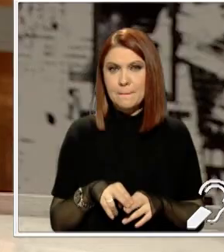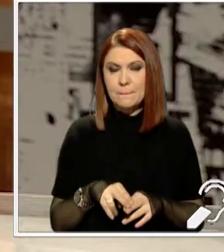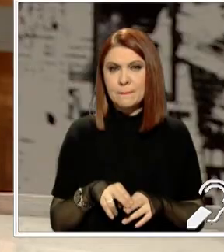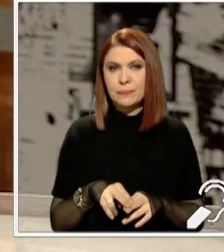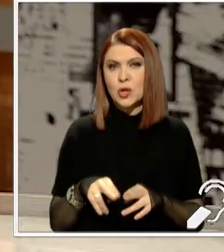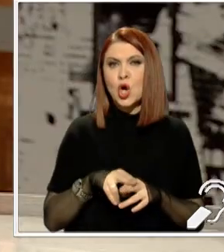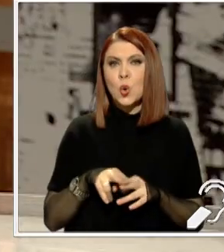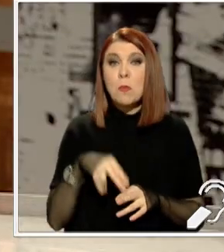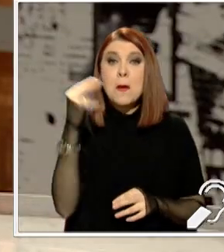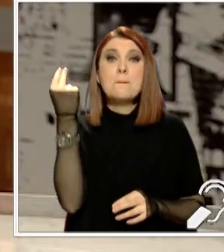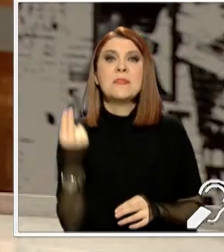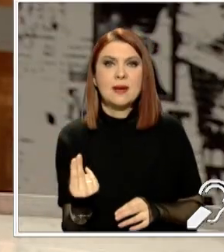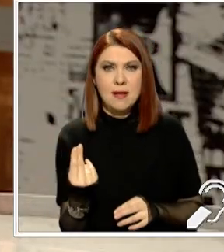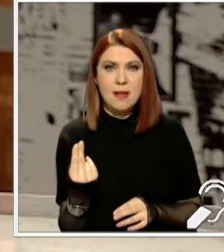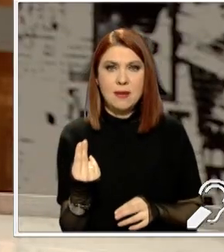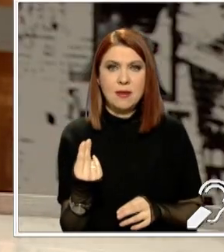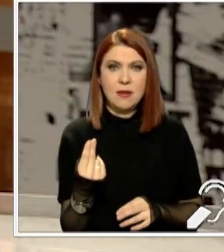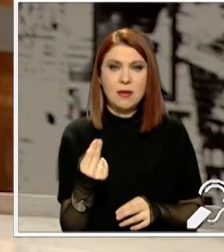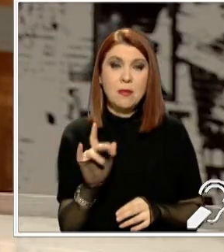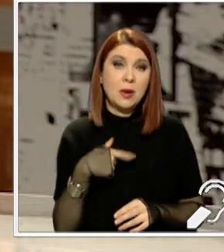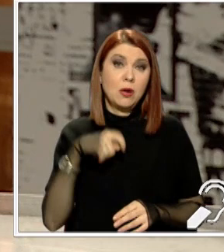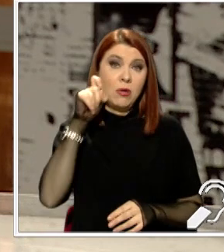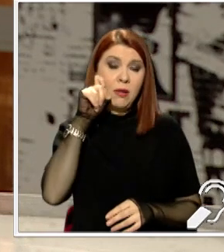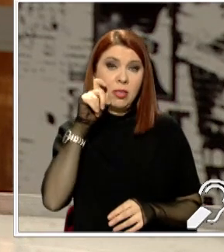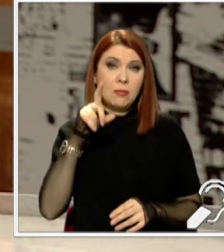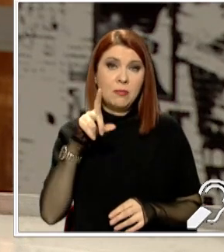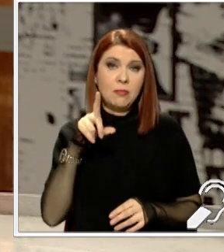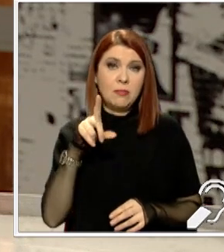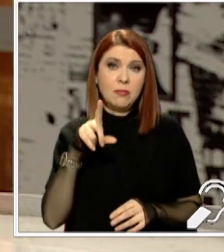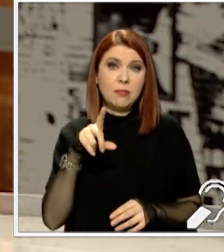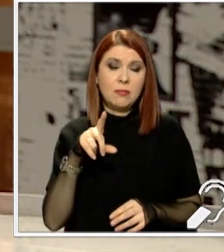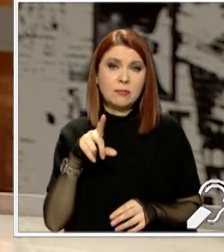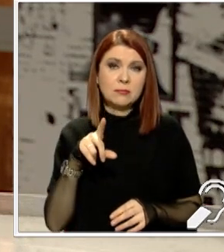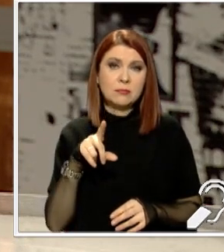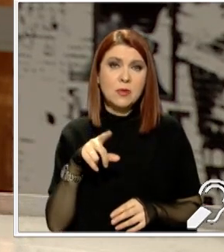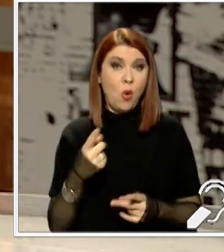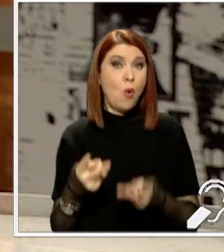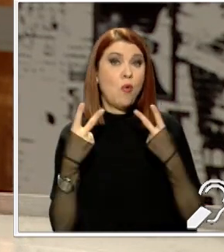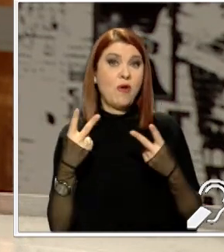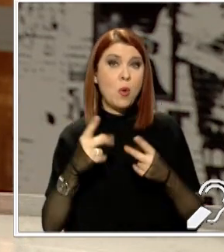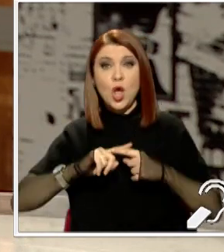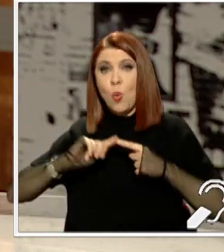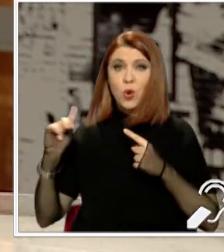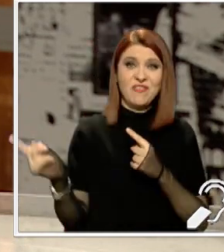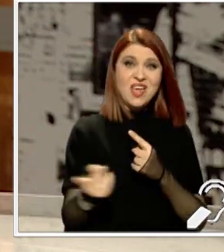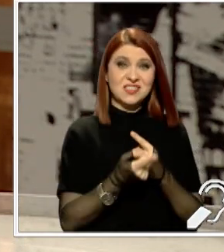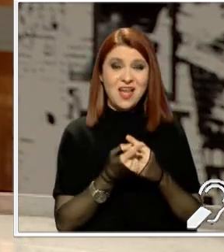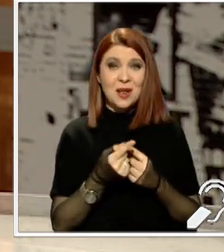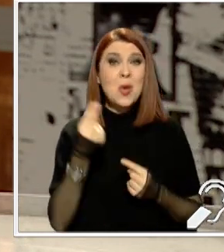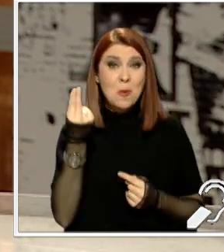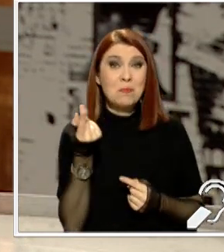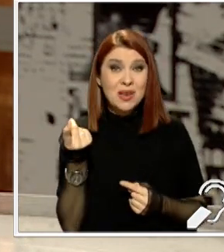felul în care binele pe care îl considerăm o valoare universală, de